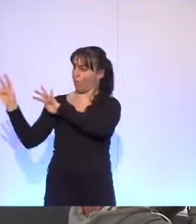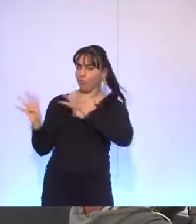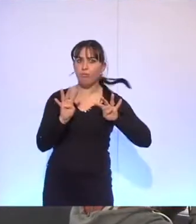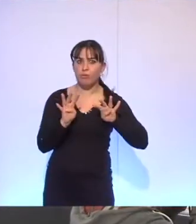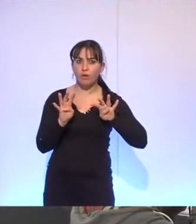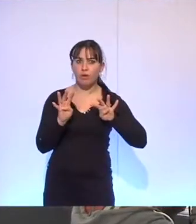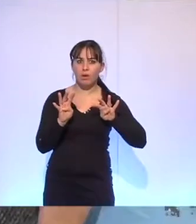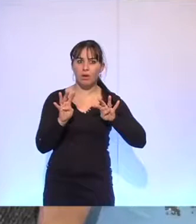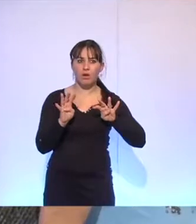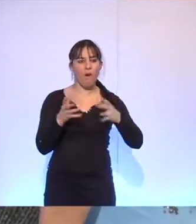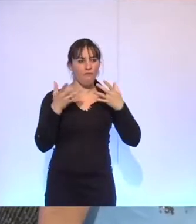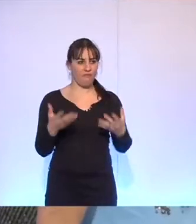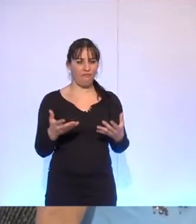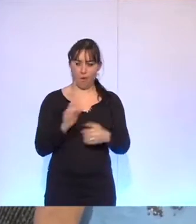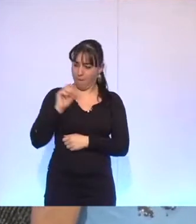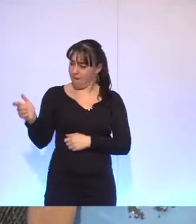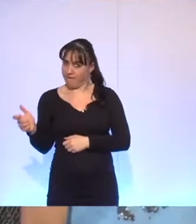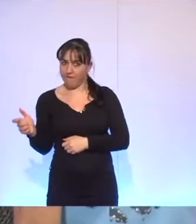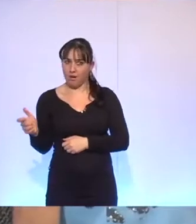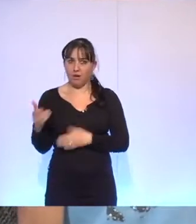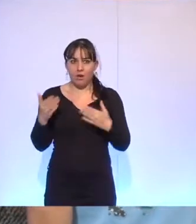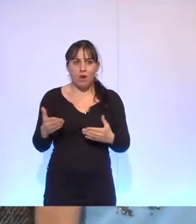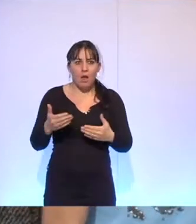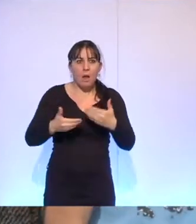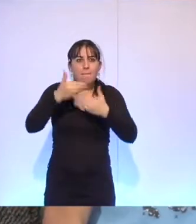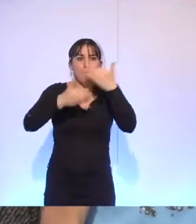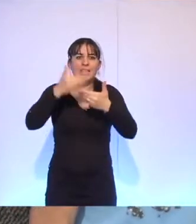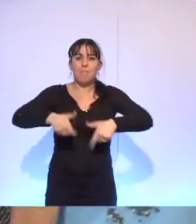la réquisition immédiate de bâtiments vides,